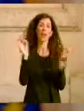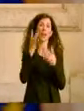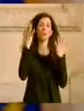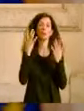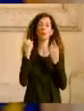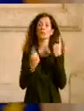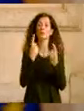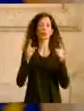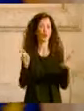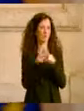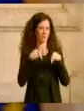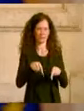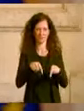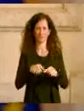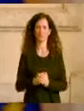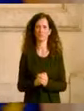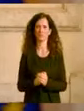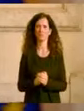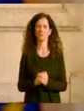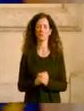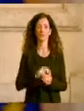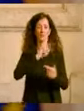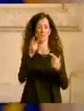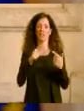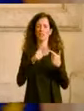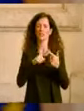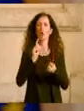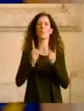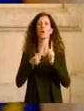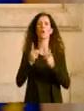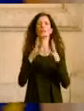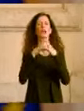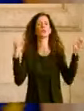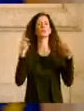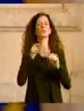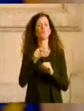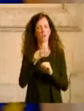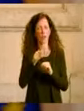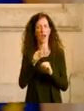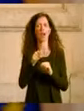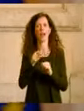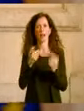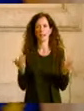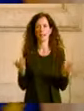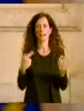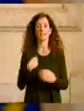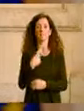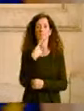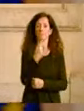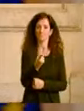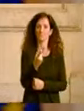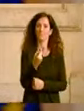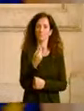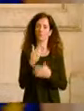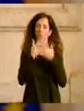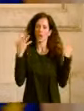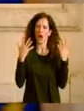riguarda la politica industriale, le dico, è chiaro che dobbiamo